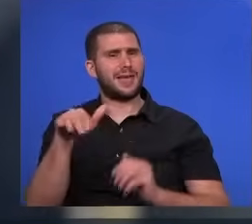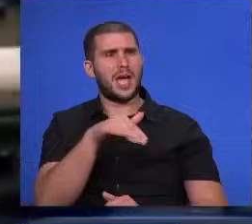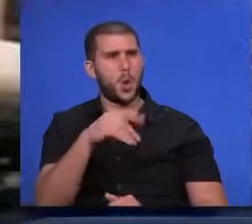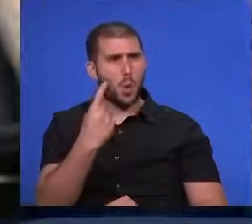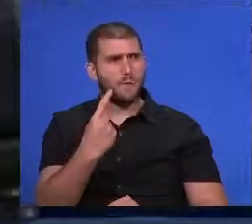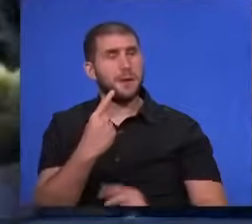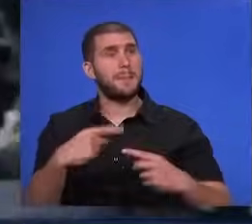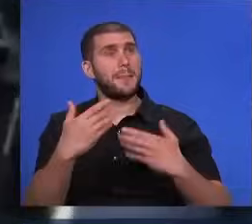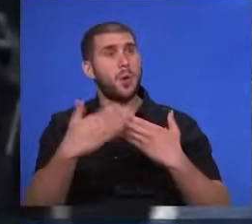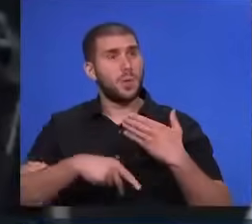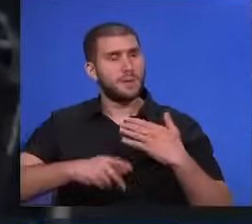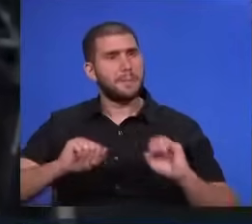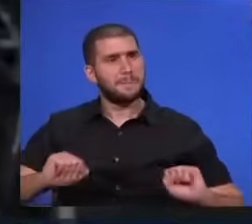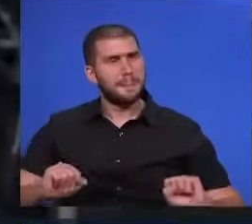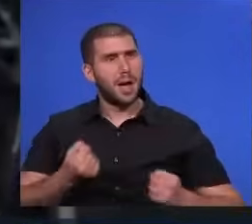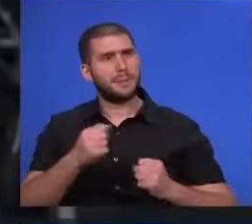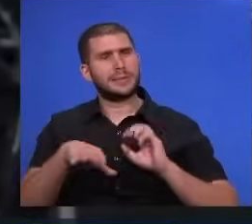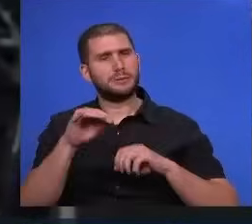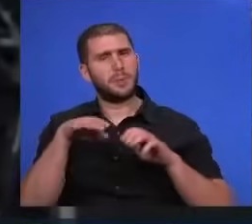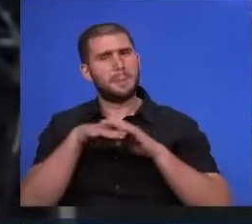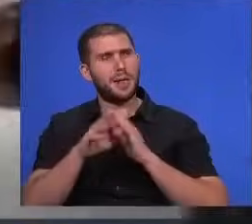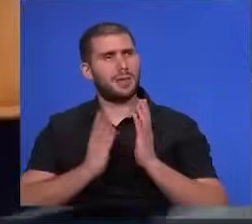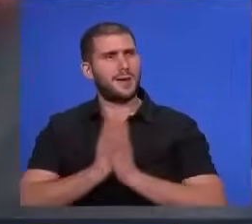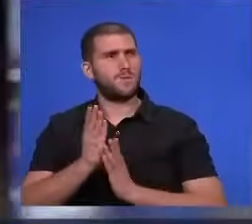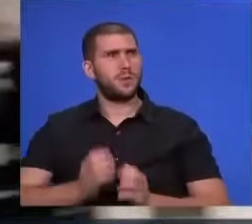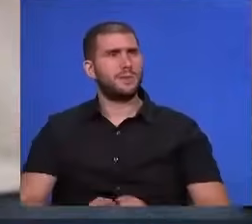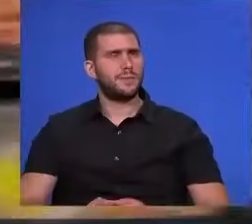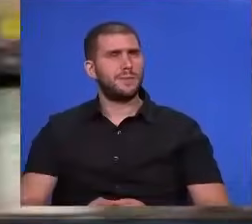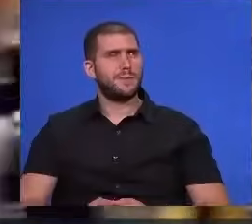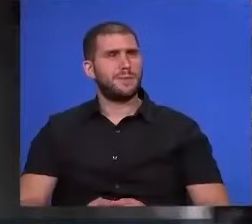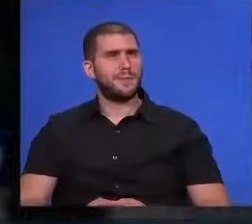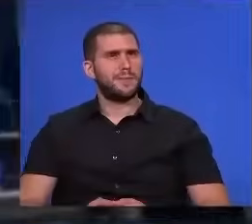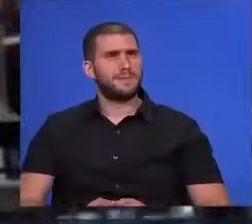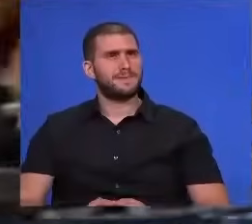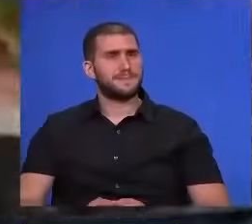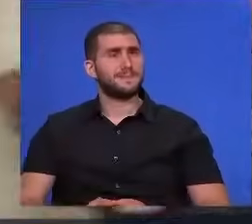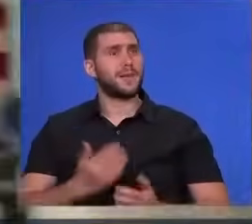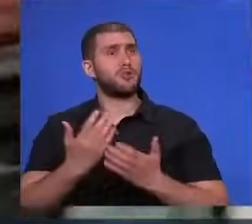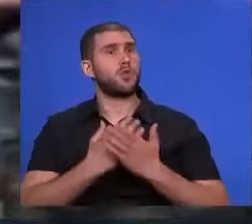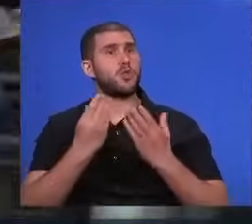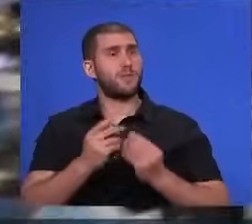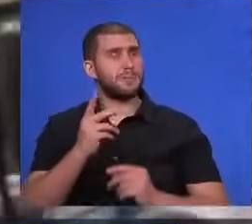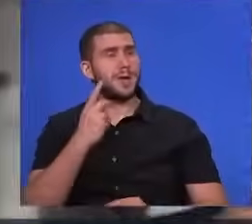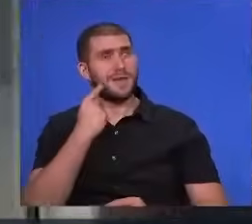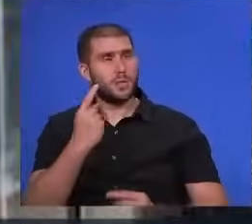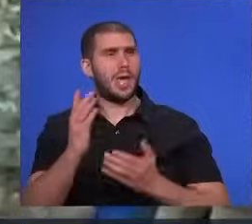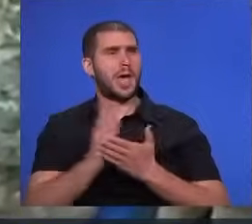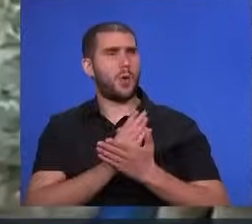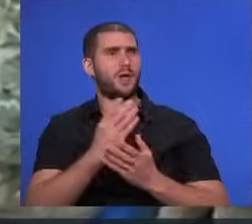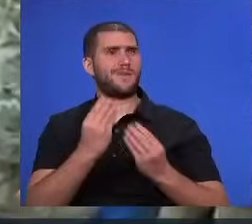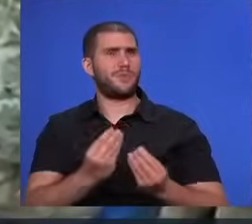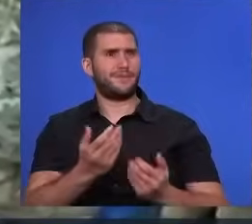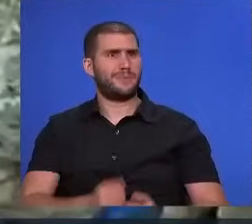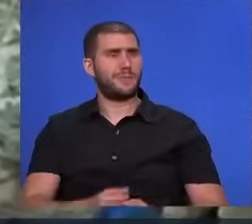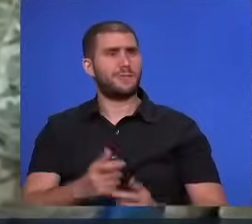שבימים האחרונים נעשו מאמצים למצוא להם מקלט קבע. החדשות הטובות הן שקליפורניה ארוכה.